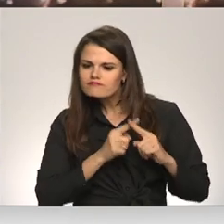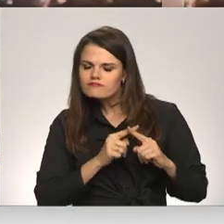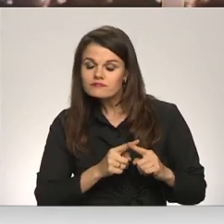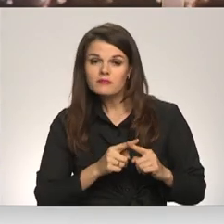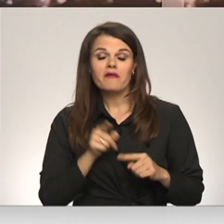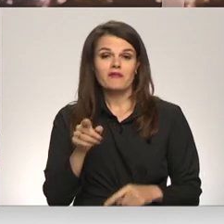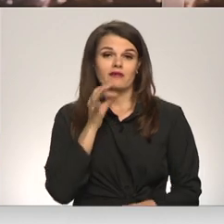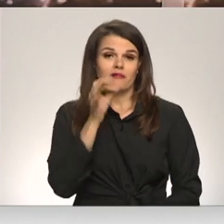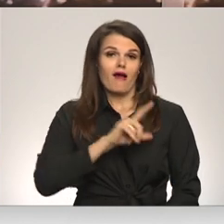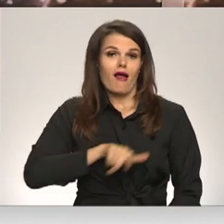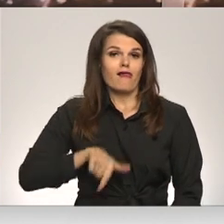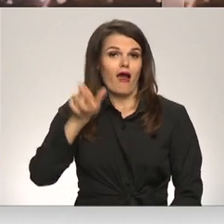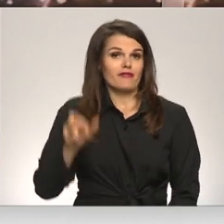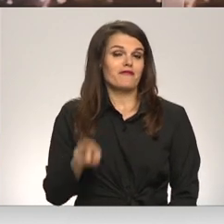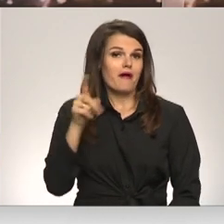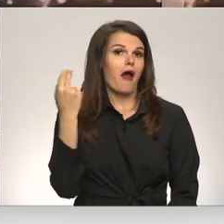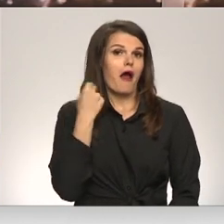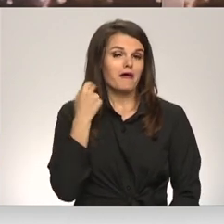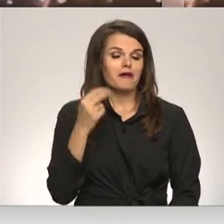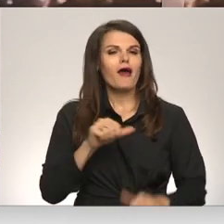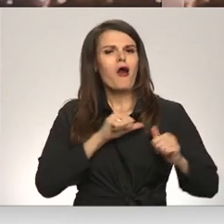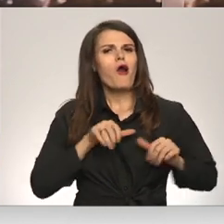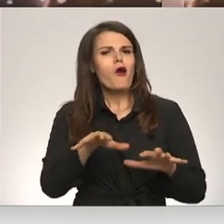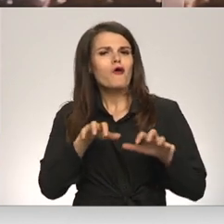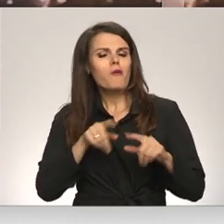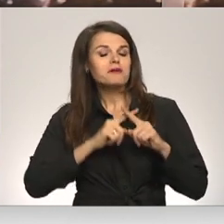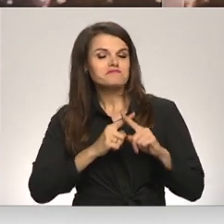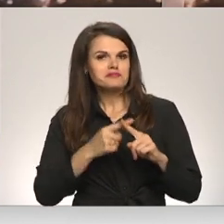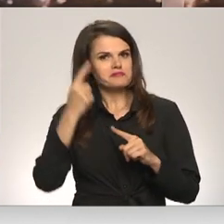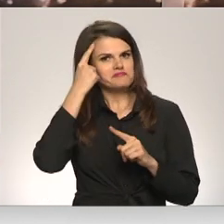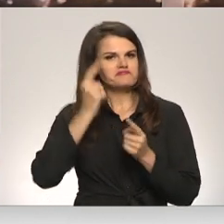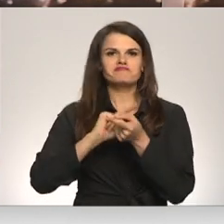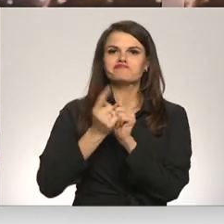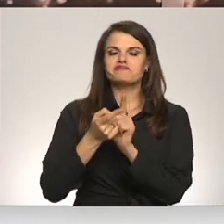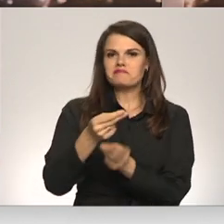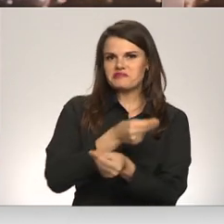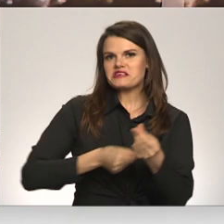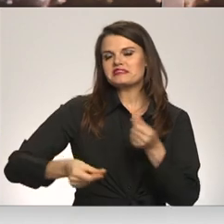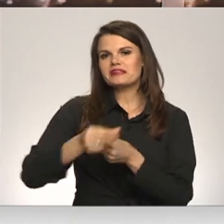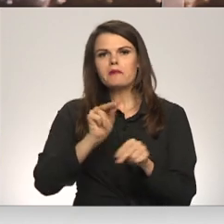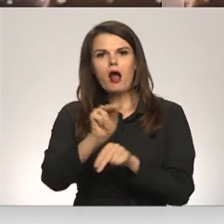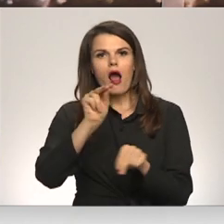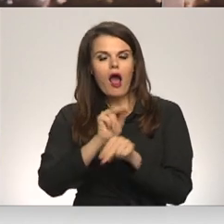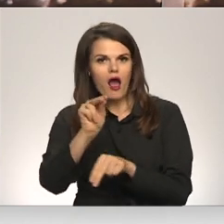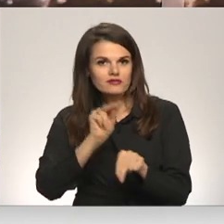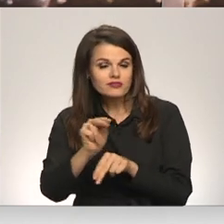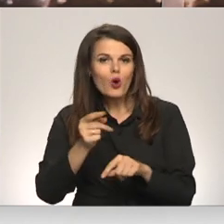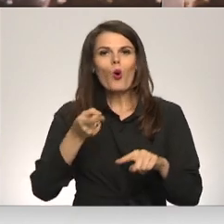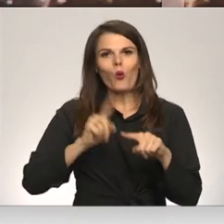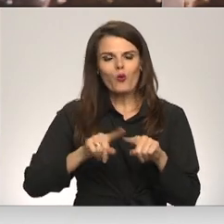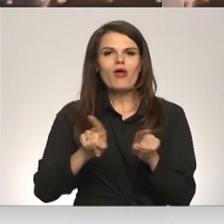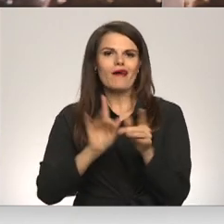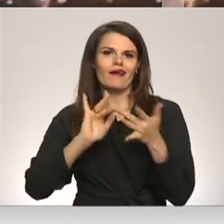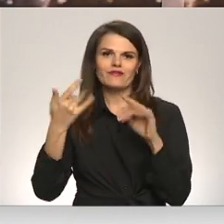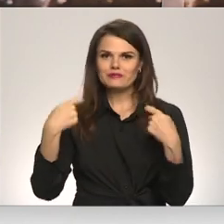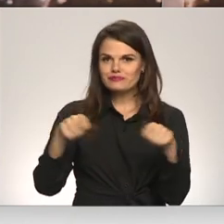no hobija kļuvuši par biznesu. Ir jāvada tamborēšanas kursi un jāuztur tiešsaistes veikaliņš. Līdz ar pandēmijas sākumu Lielbritānijā